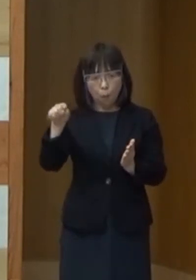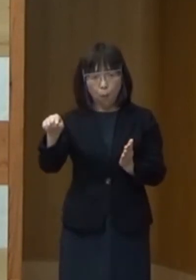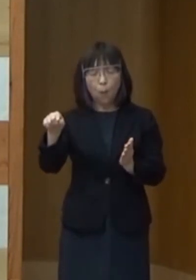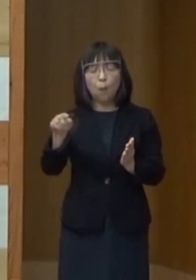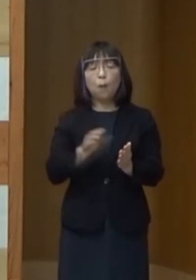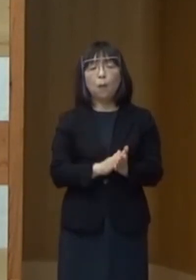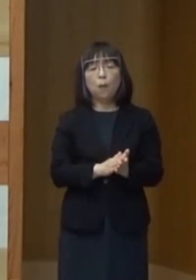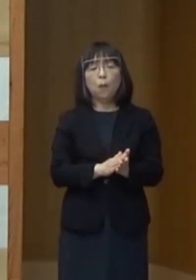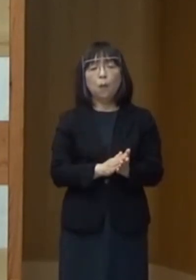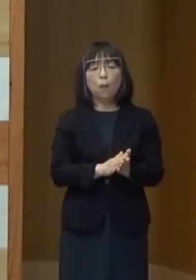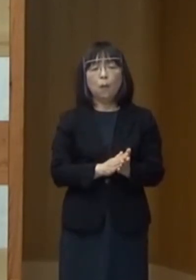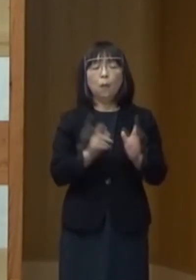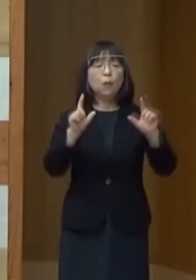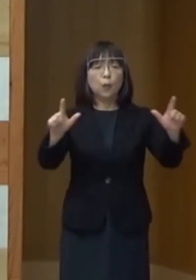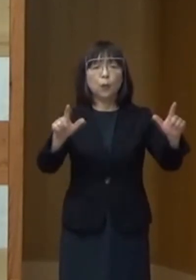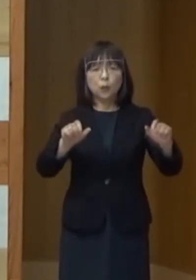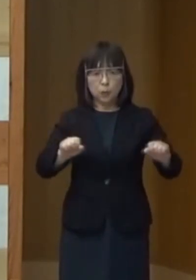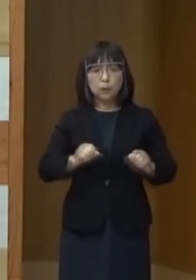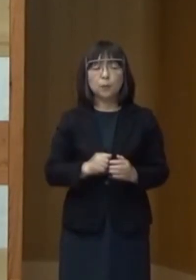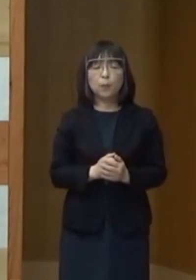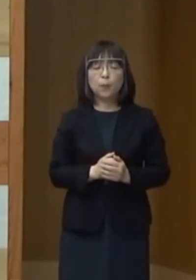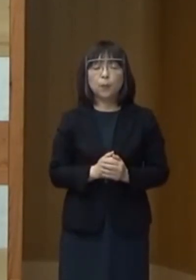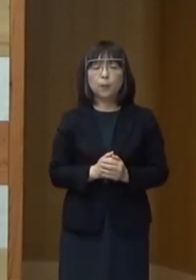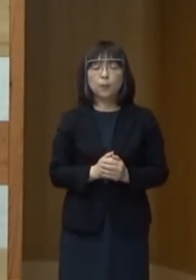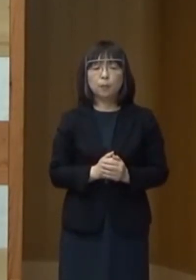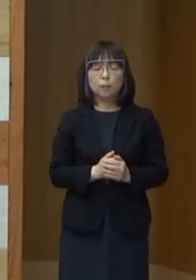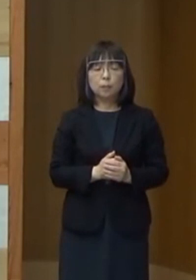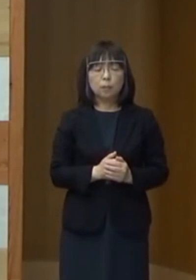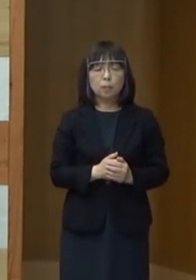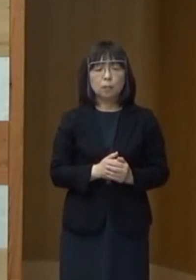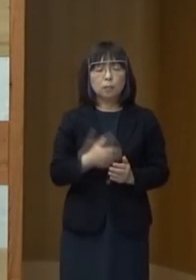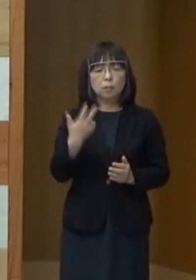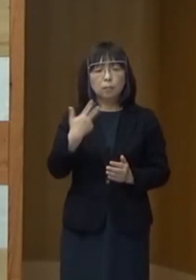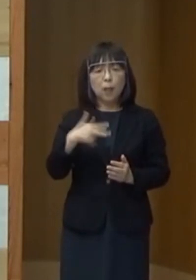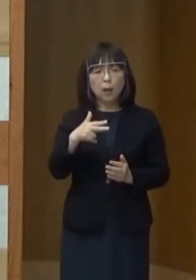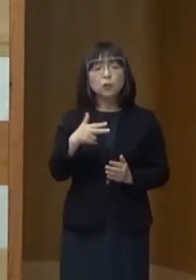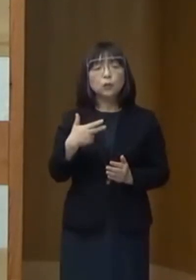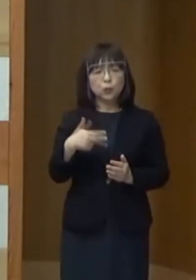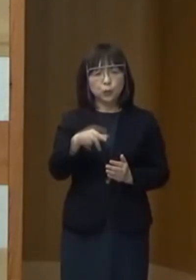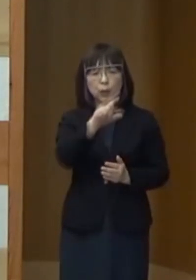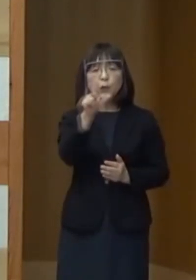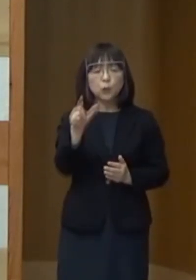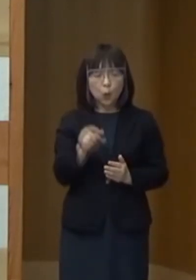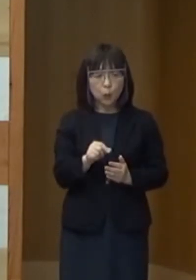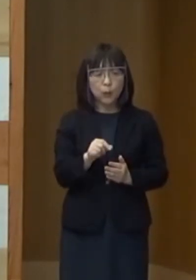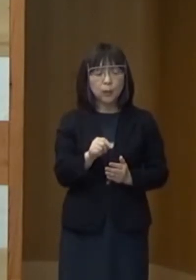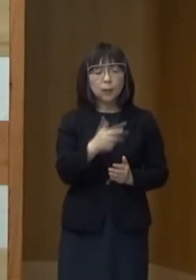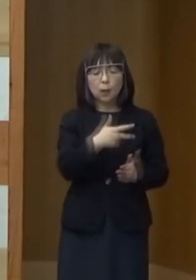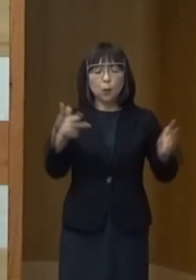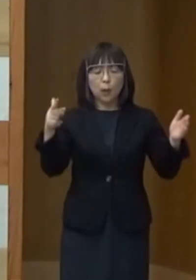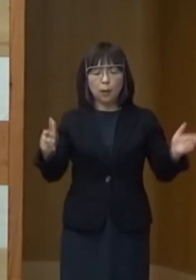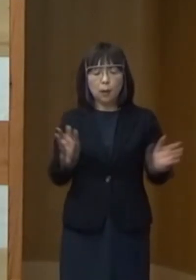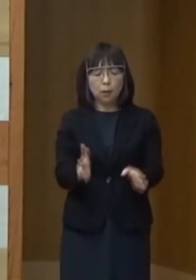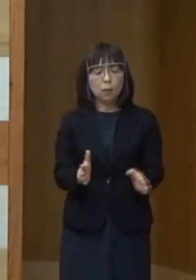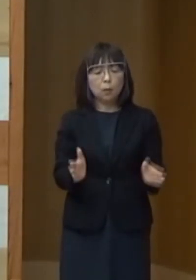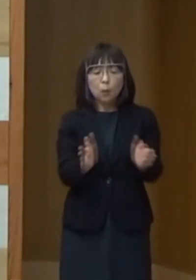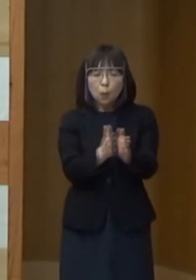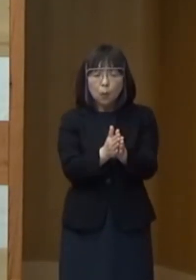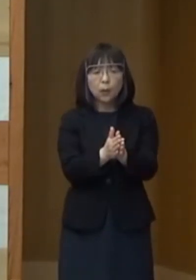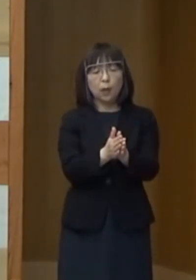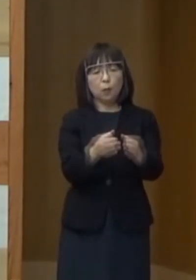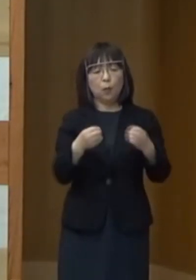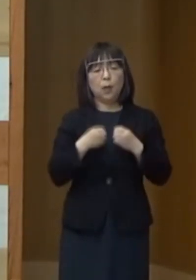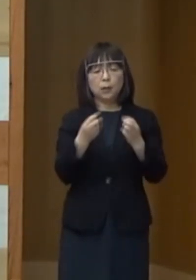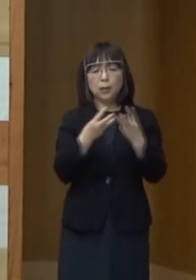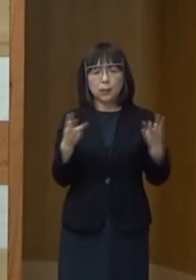数を公表すること、毎週月曜日にですね、市町村別に7日間の合計の感染